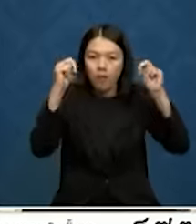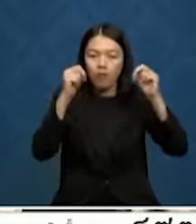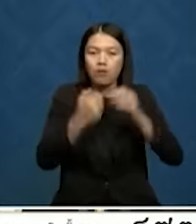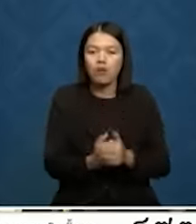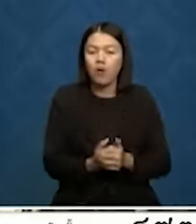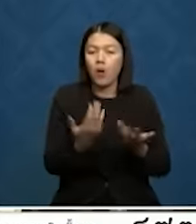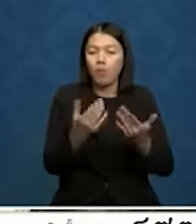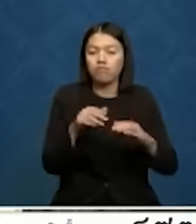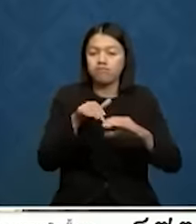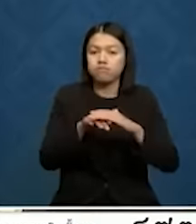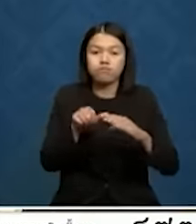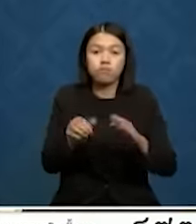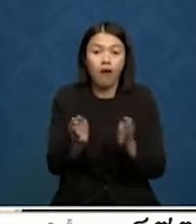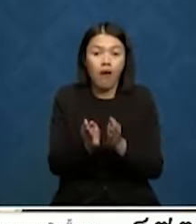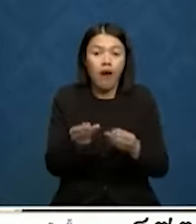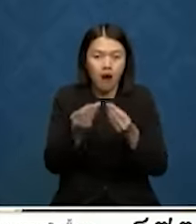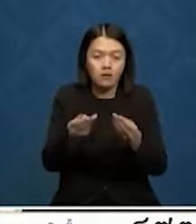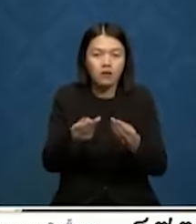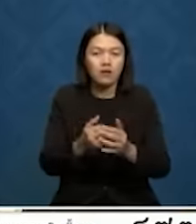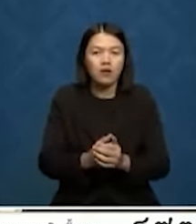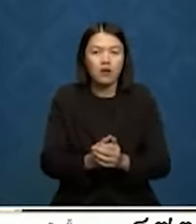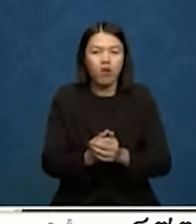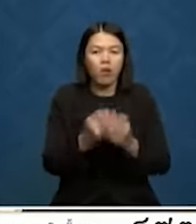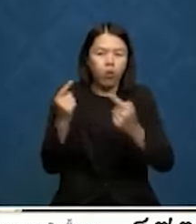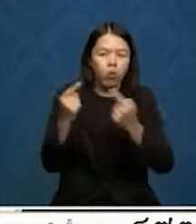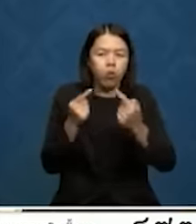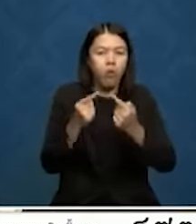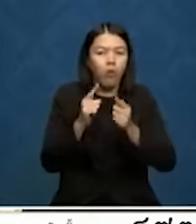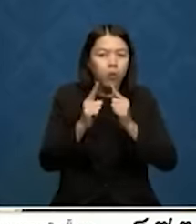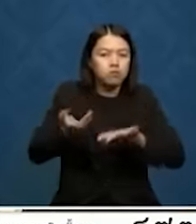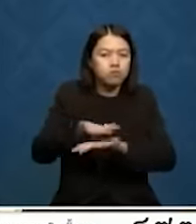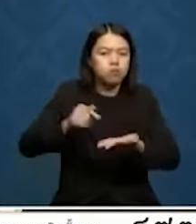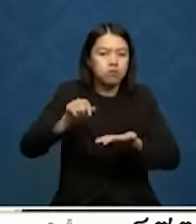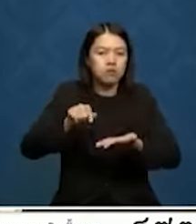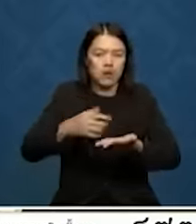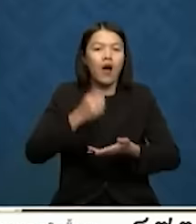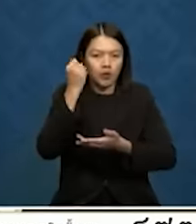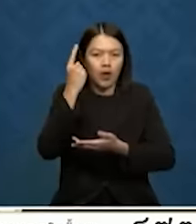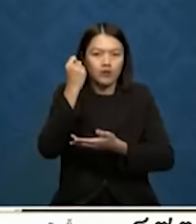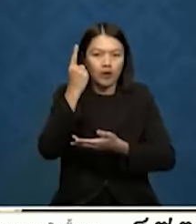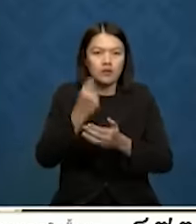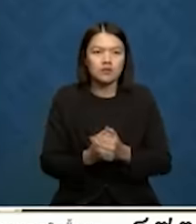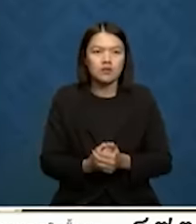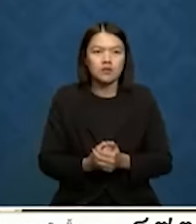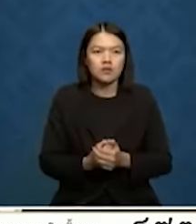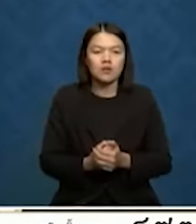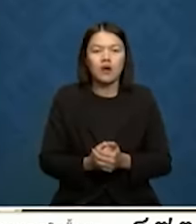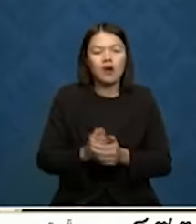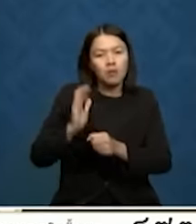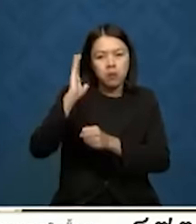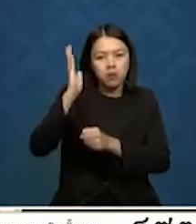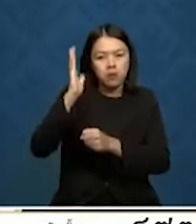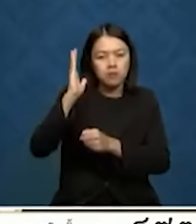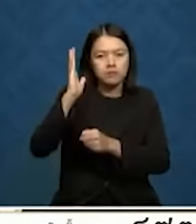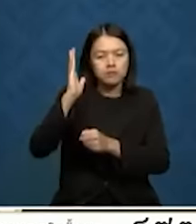จะมีการลงมติกันเป็นขั้นตอนต่อไปถ้าเราจะถกกันหารือในเรื่องนี้อันนี้ผมเข้าใจครับแต่การจะอภิปรายเนี่ย